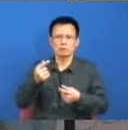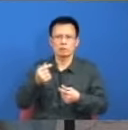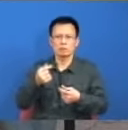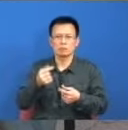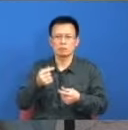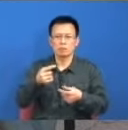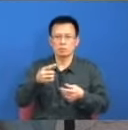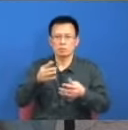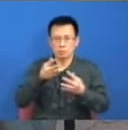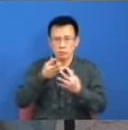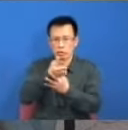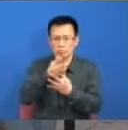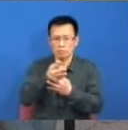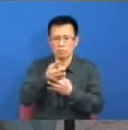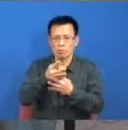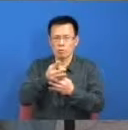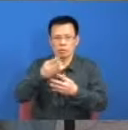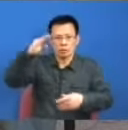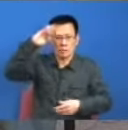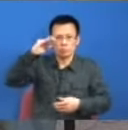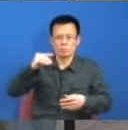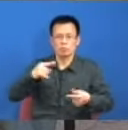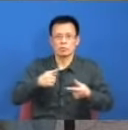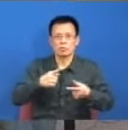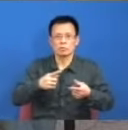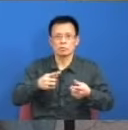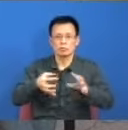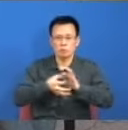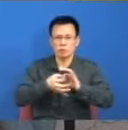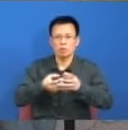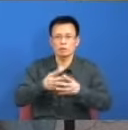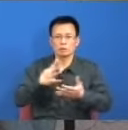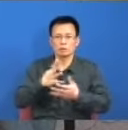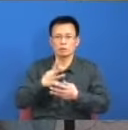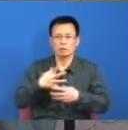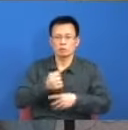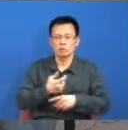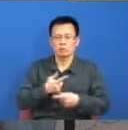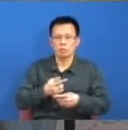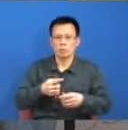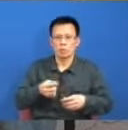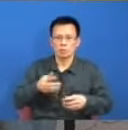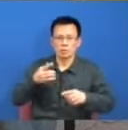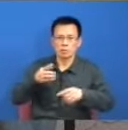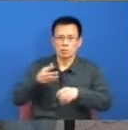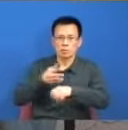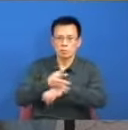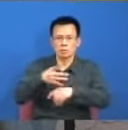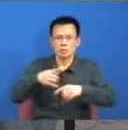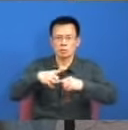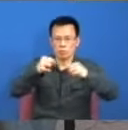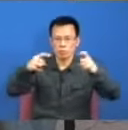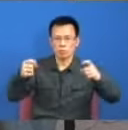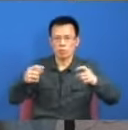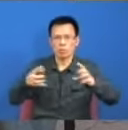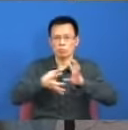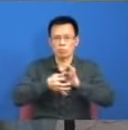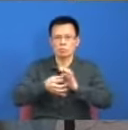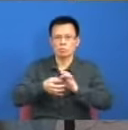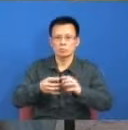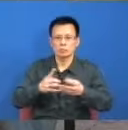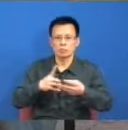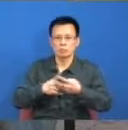係警民關係主任啊、警察公共關係科啊，或者嚇、社區關係主任，你嘅咩職銜都好啦，佢哋有一啲咁樣嘅專